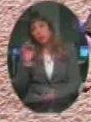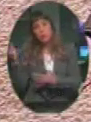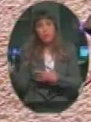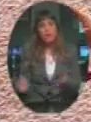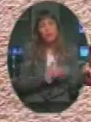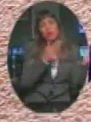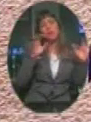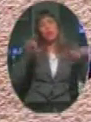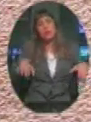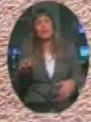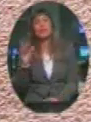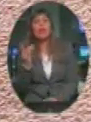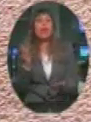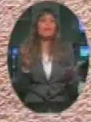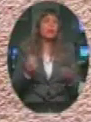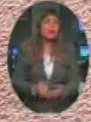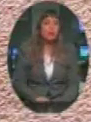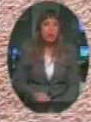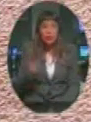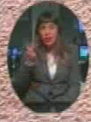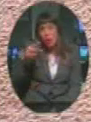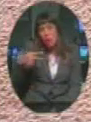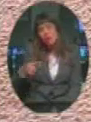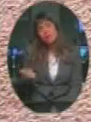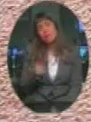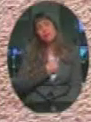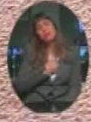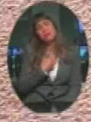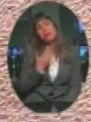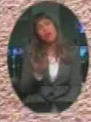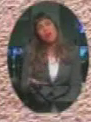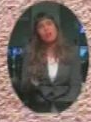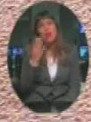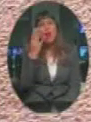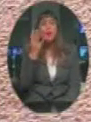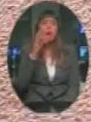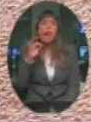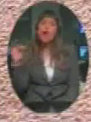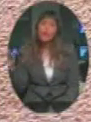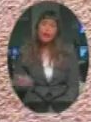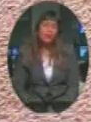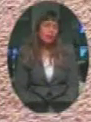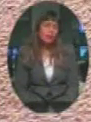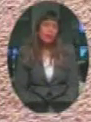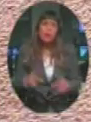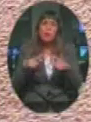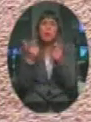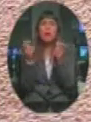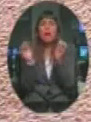ה... אבל לקראון פלאזה, ארבע כוכבים, עם בריכה